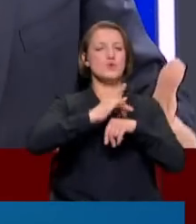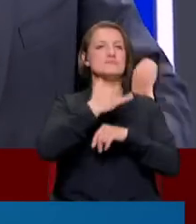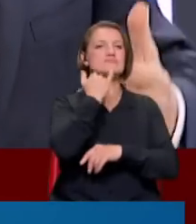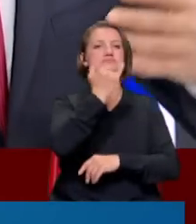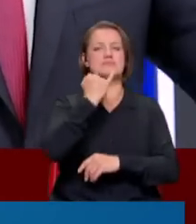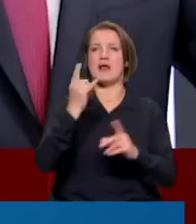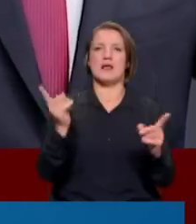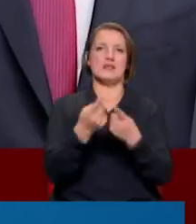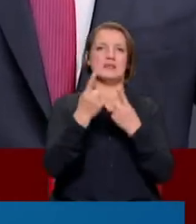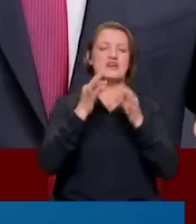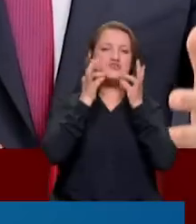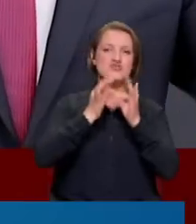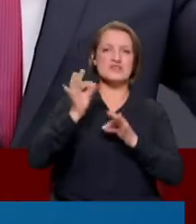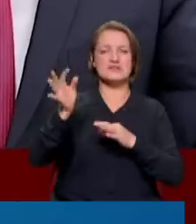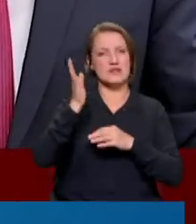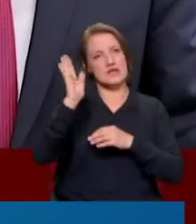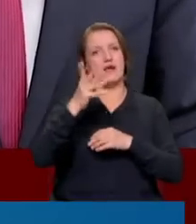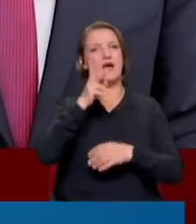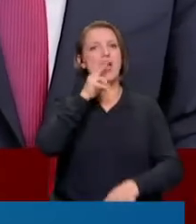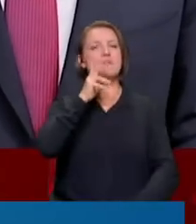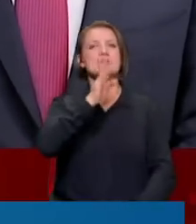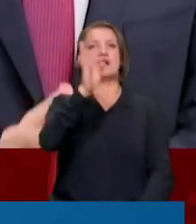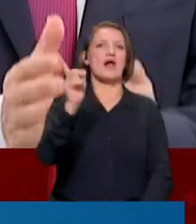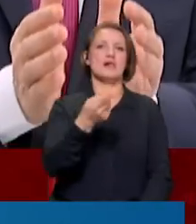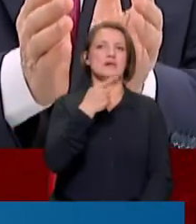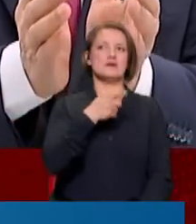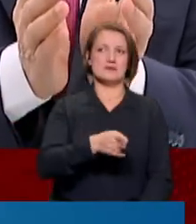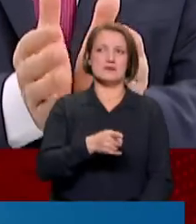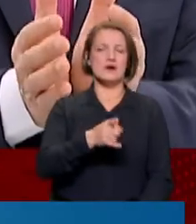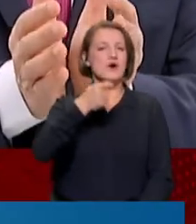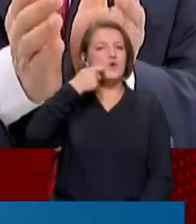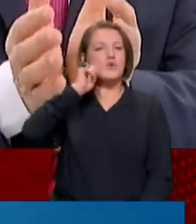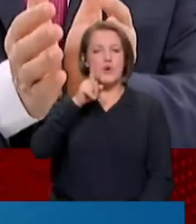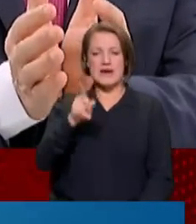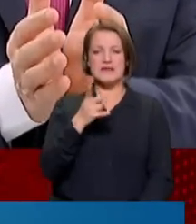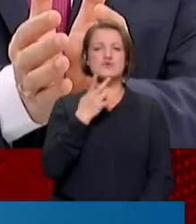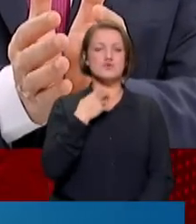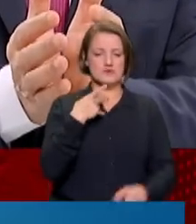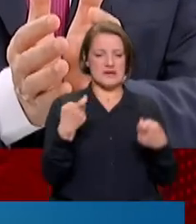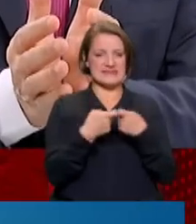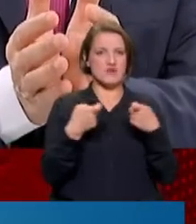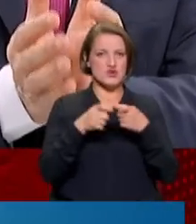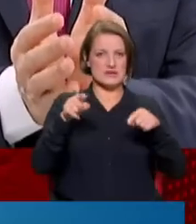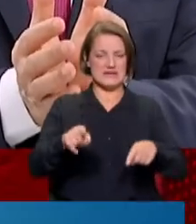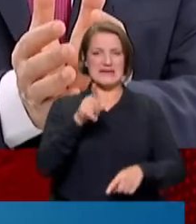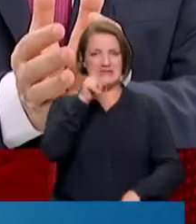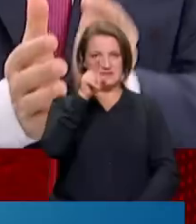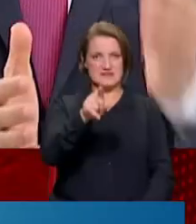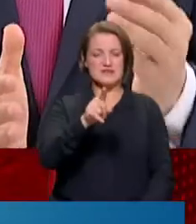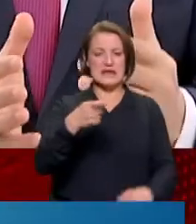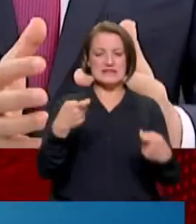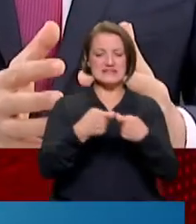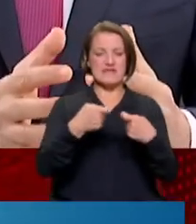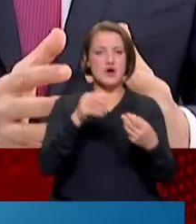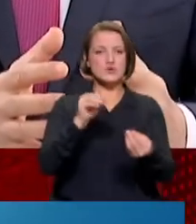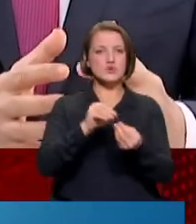Evet mesela Ermenistan'a gidemez o da onayladı şimdi Ukrayna Rusya Ukrayna Savaşı'nda siz Savaş